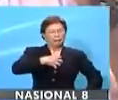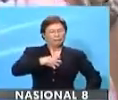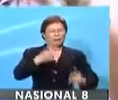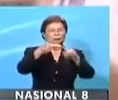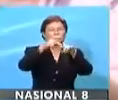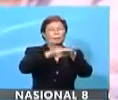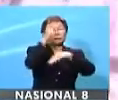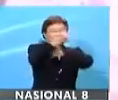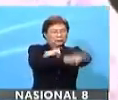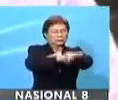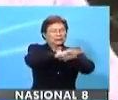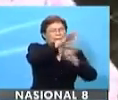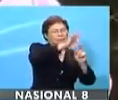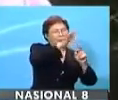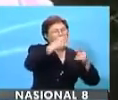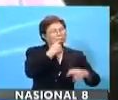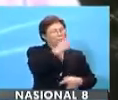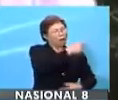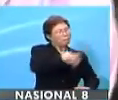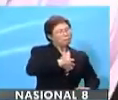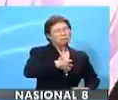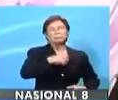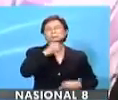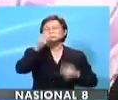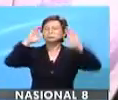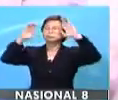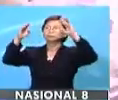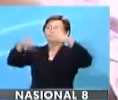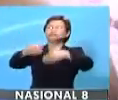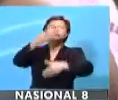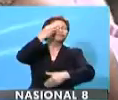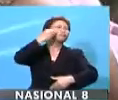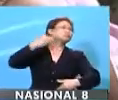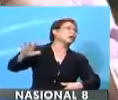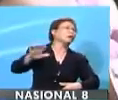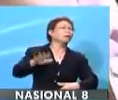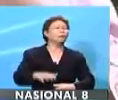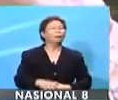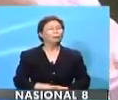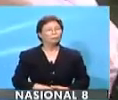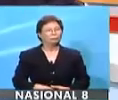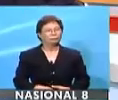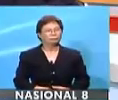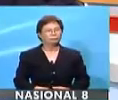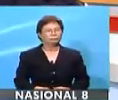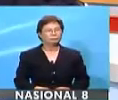kepada kerajaan negeri juga tidak mendapat perhatian.